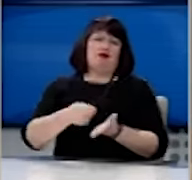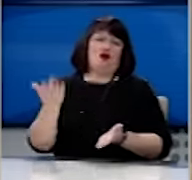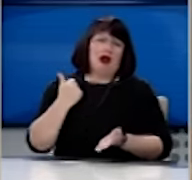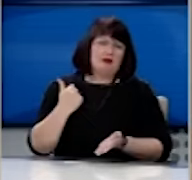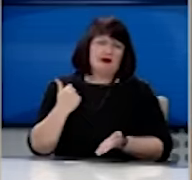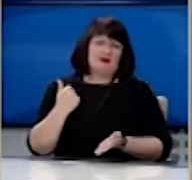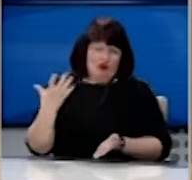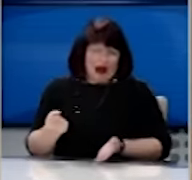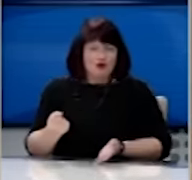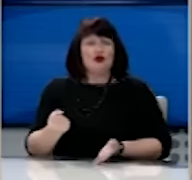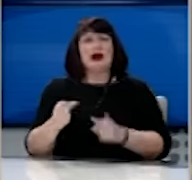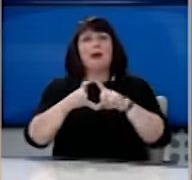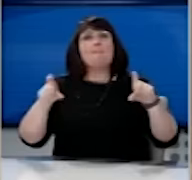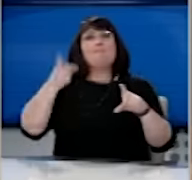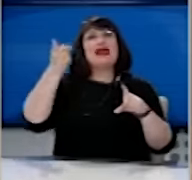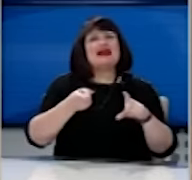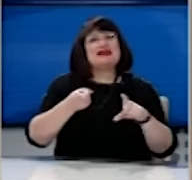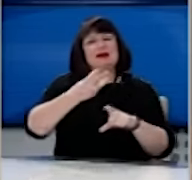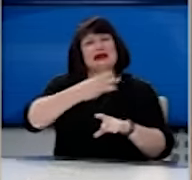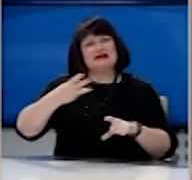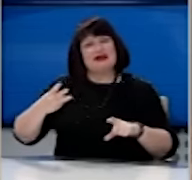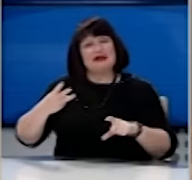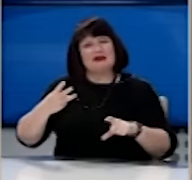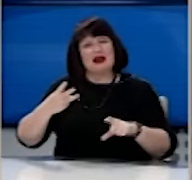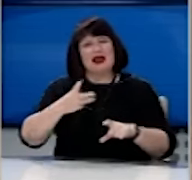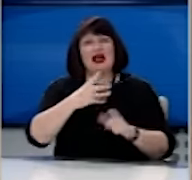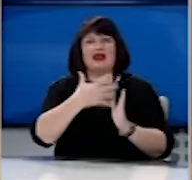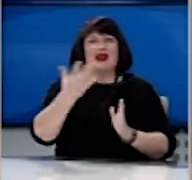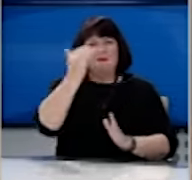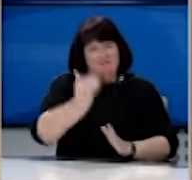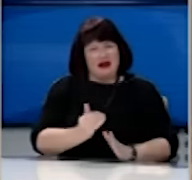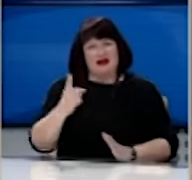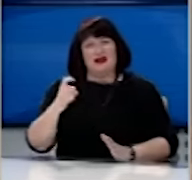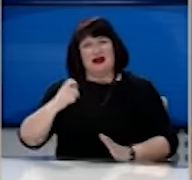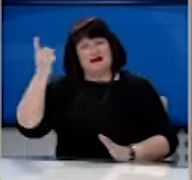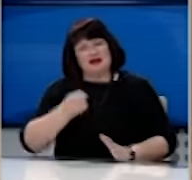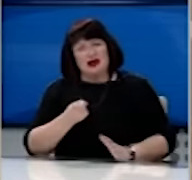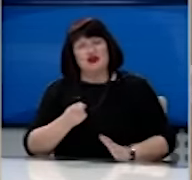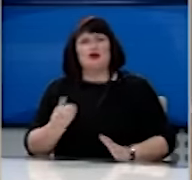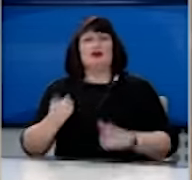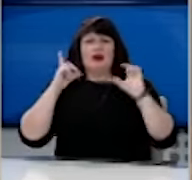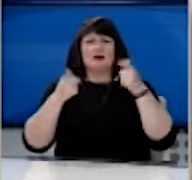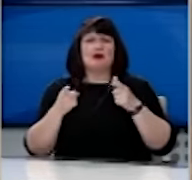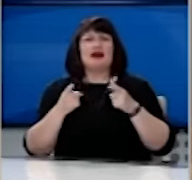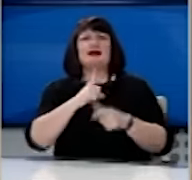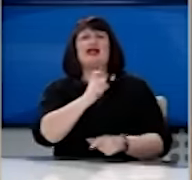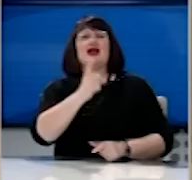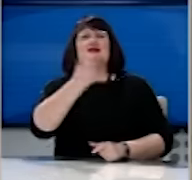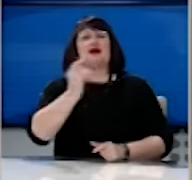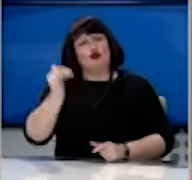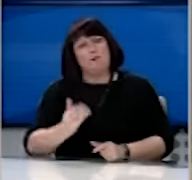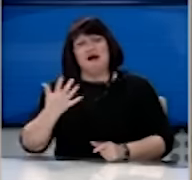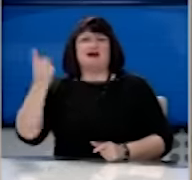φόρο των μερισμάτων που ο ΣΥΡΙΖΑ τον πήγε στο 10, από το 15 στο 10% και η Νέα Δημοκρατία από το 10